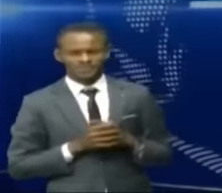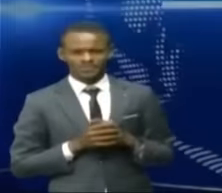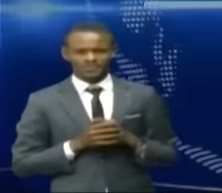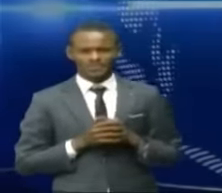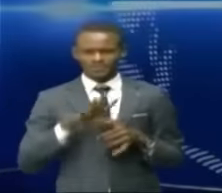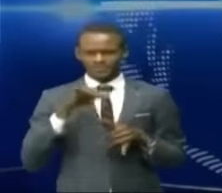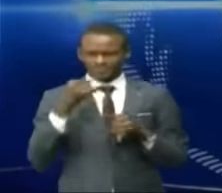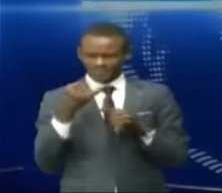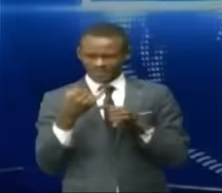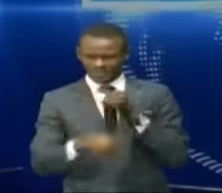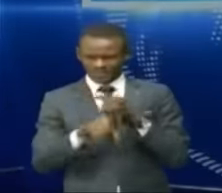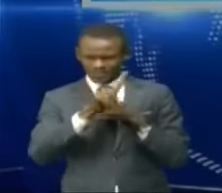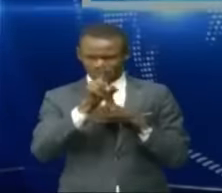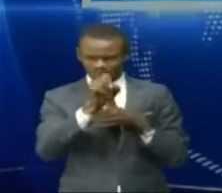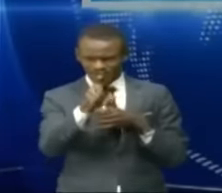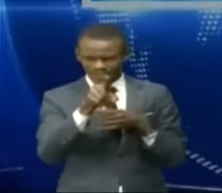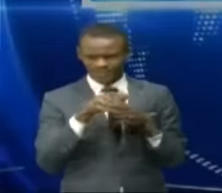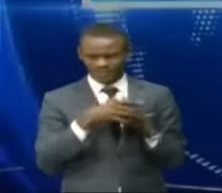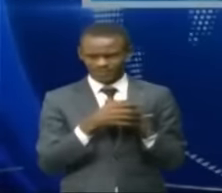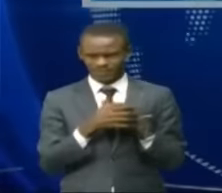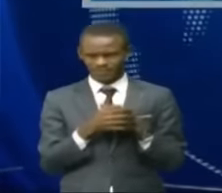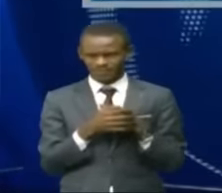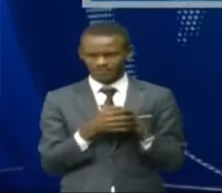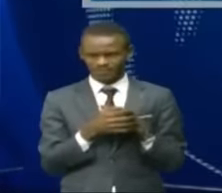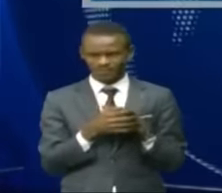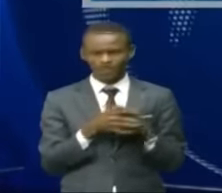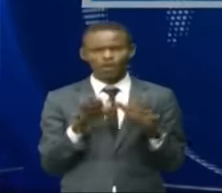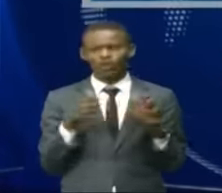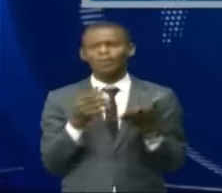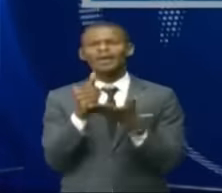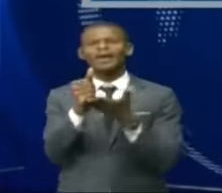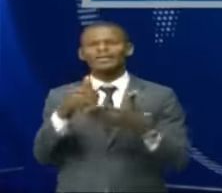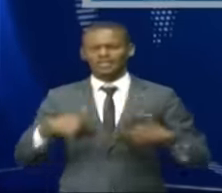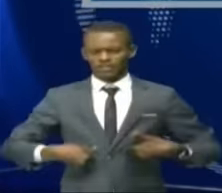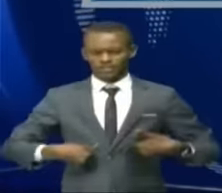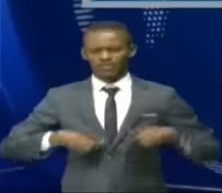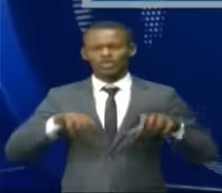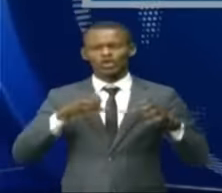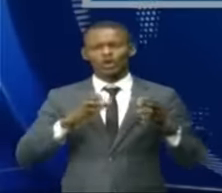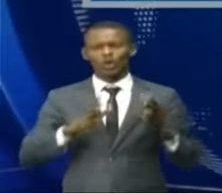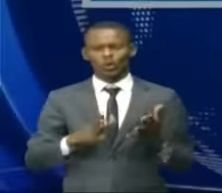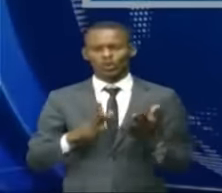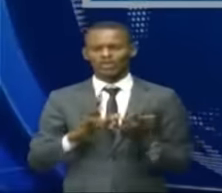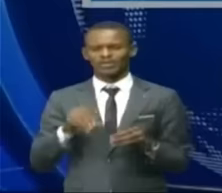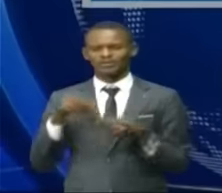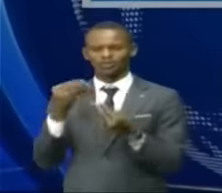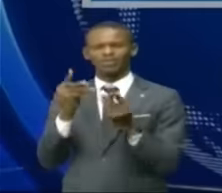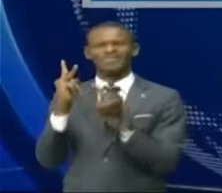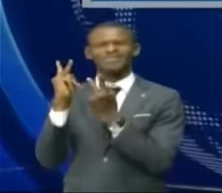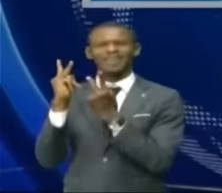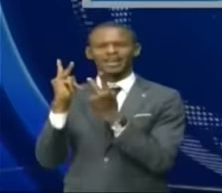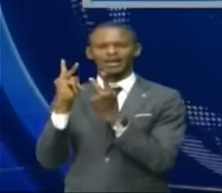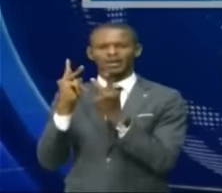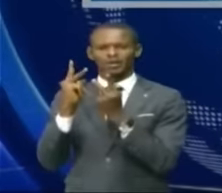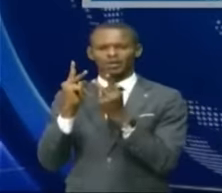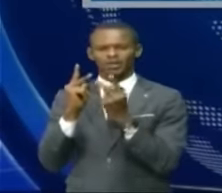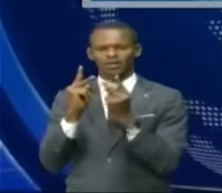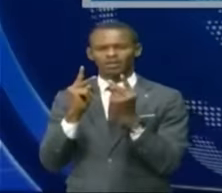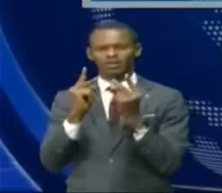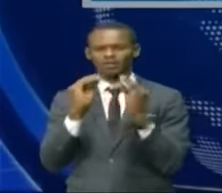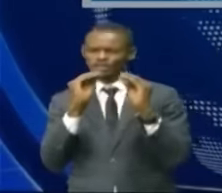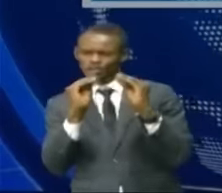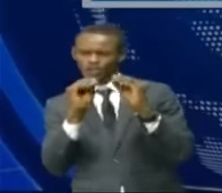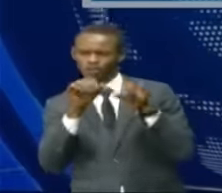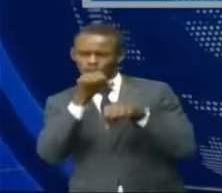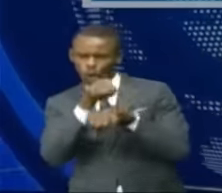Et puis cette question, comment faire pour aider la jeunesse congolaise à valoriser nos us et coutumes? C'est dans cette optique qu'on place la première